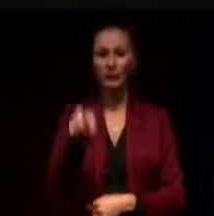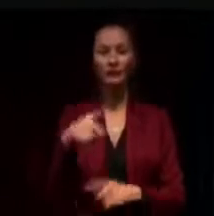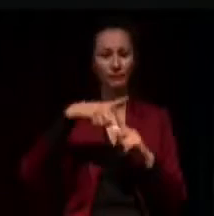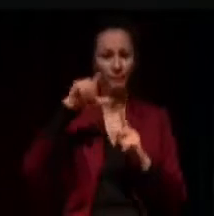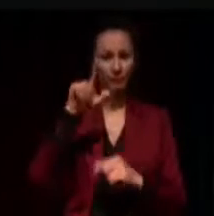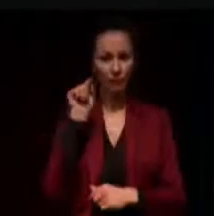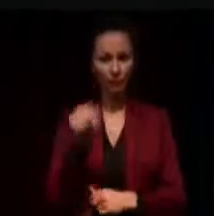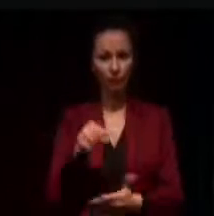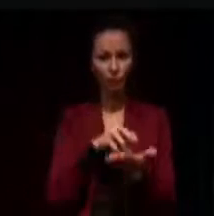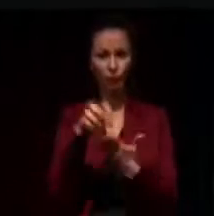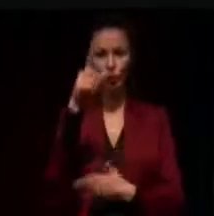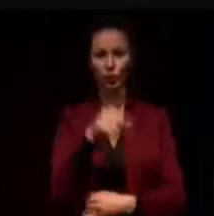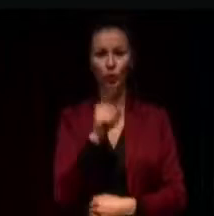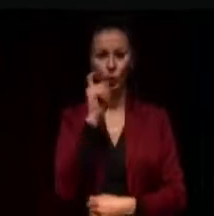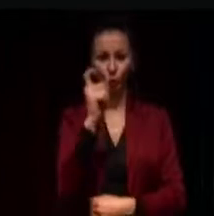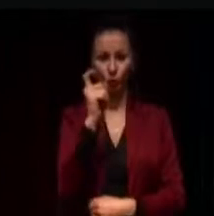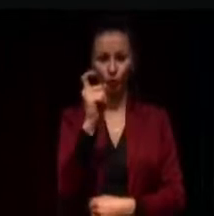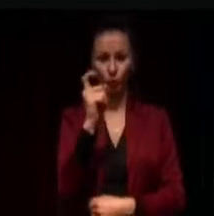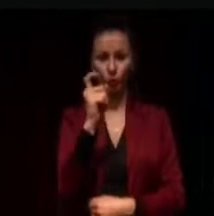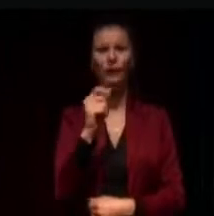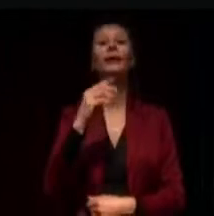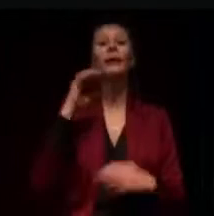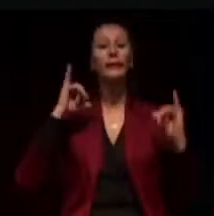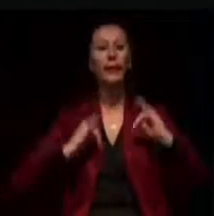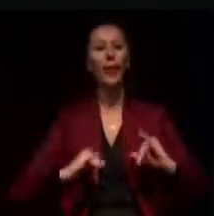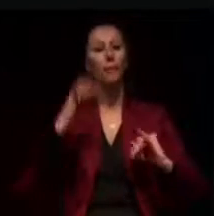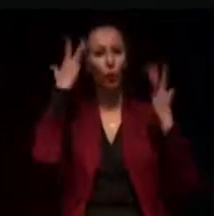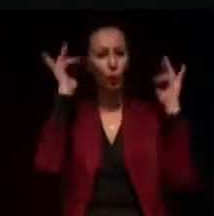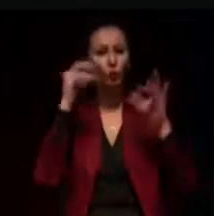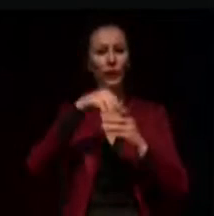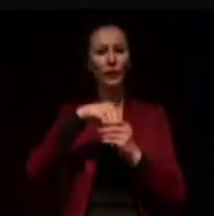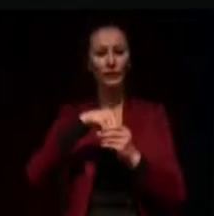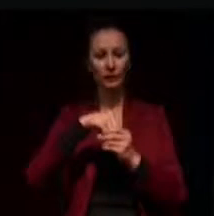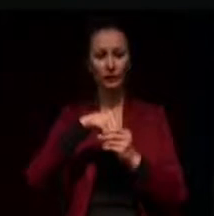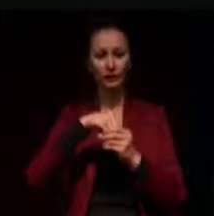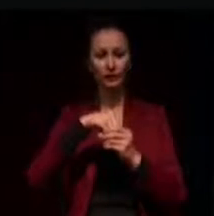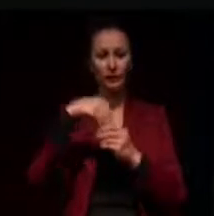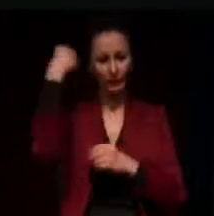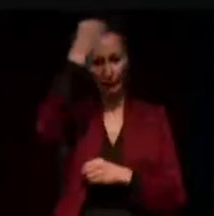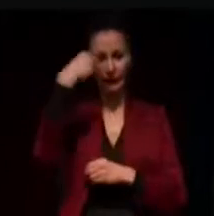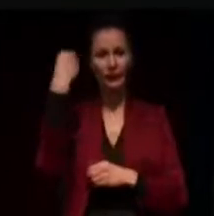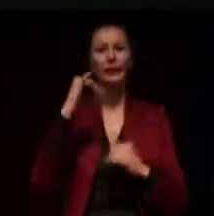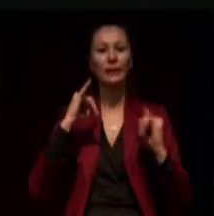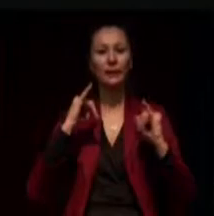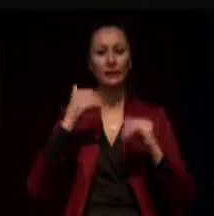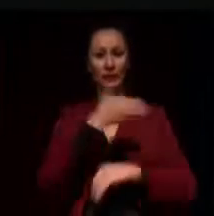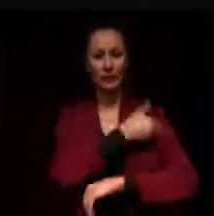772.678 Türk lirası bütçenin %9'u. Dinlenme kültürü ve din hizmetleri